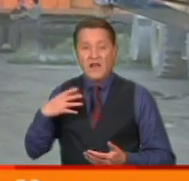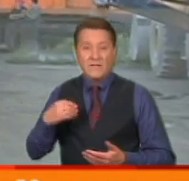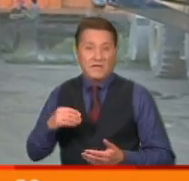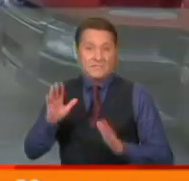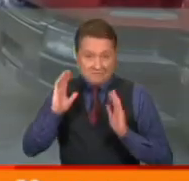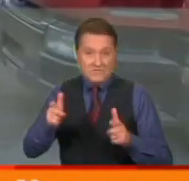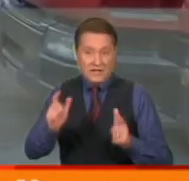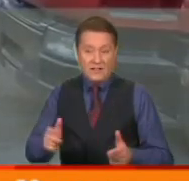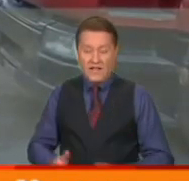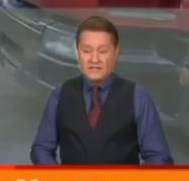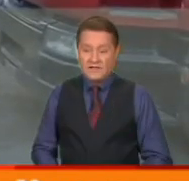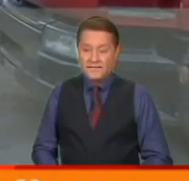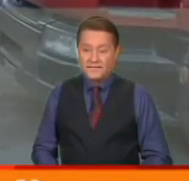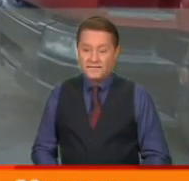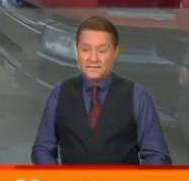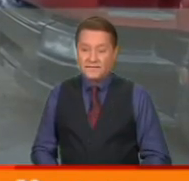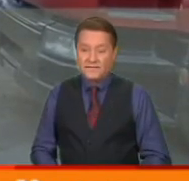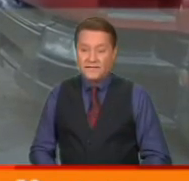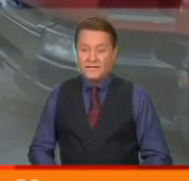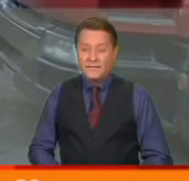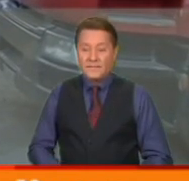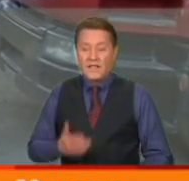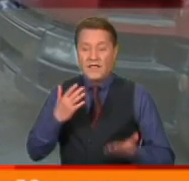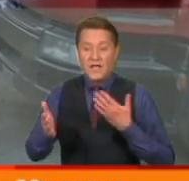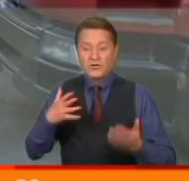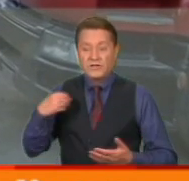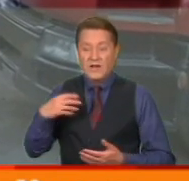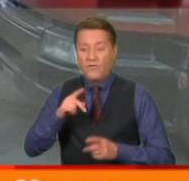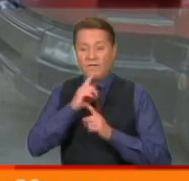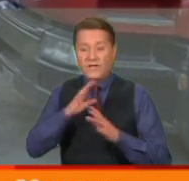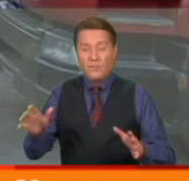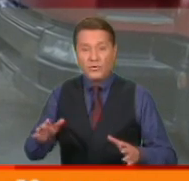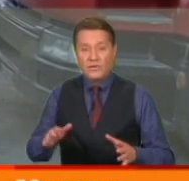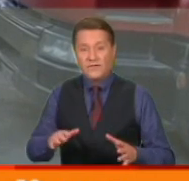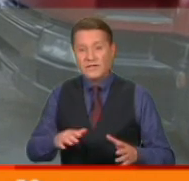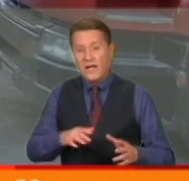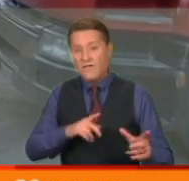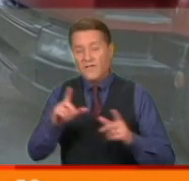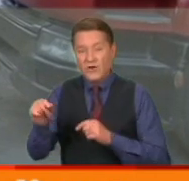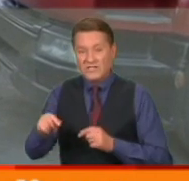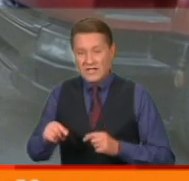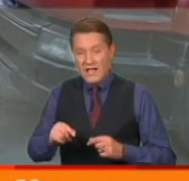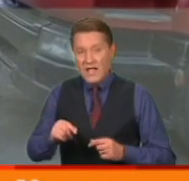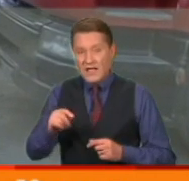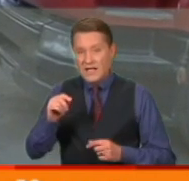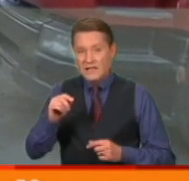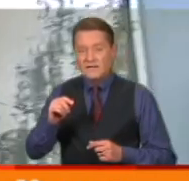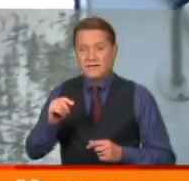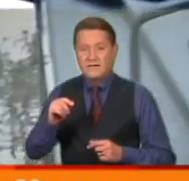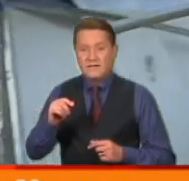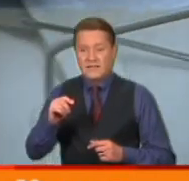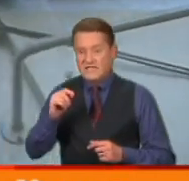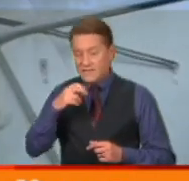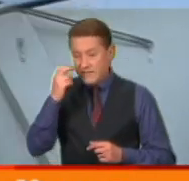не відмовився. Що робити? А якщо ми з Львова не будемо вивозити сміття, то що буде з Львовом? Там є в Києві переробіточний